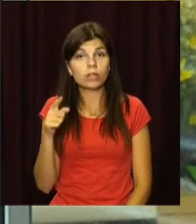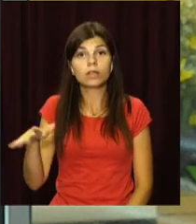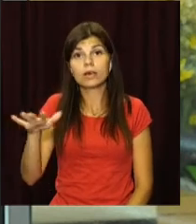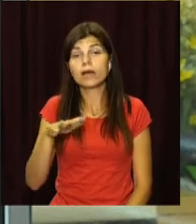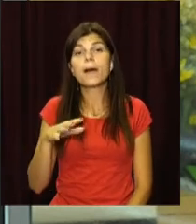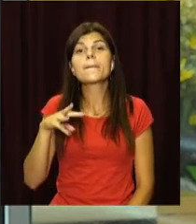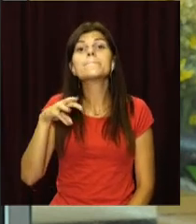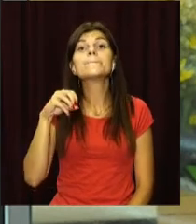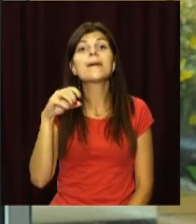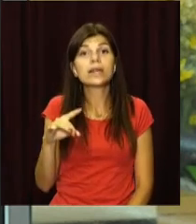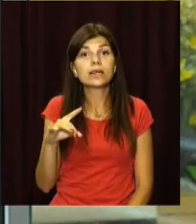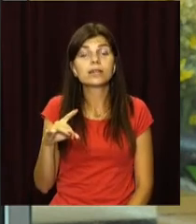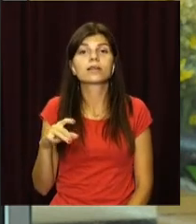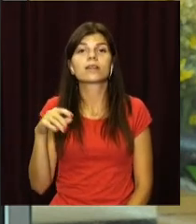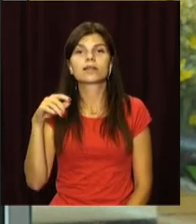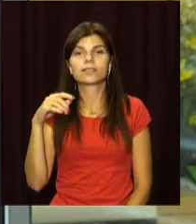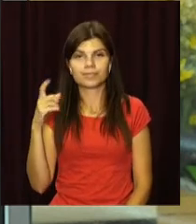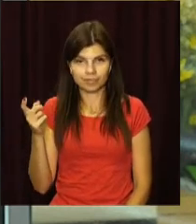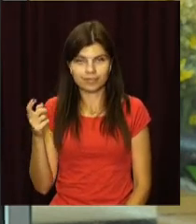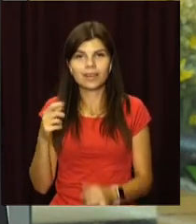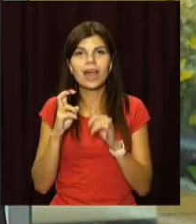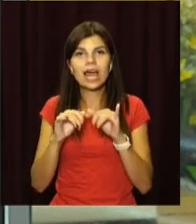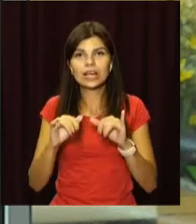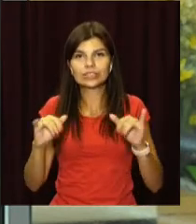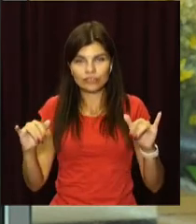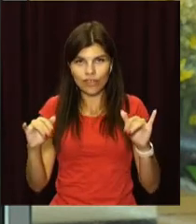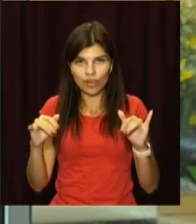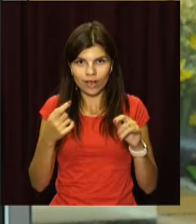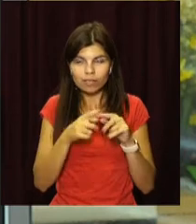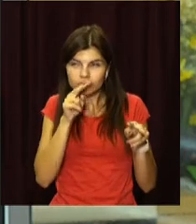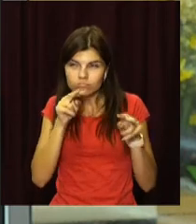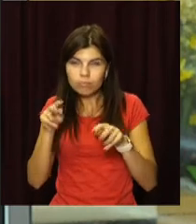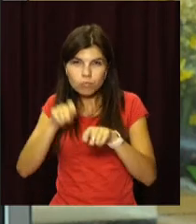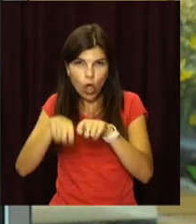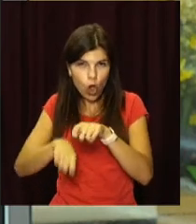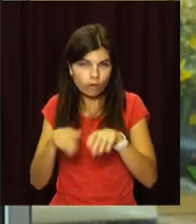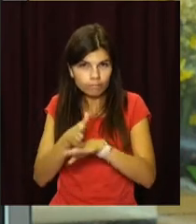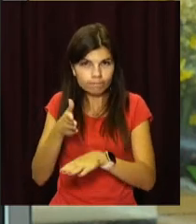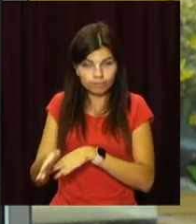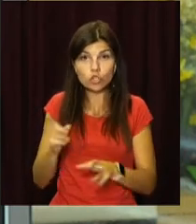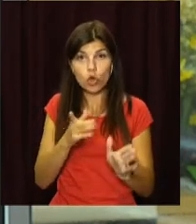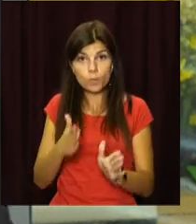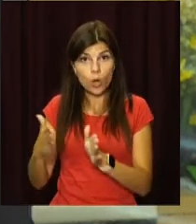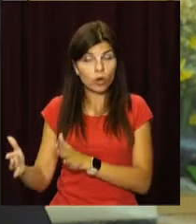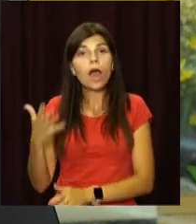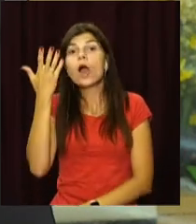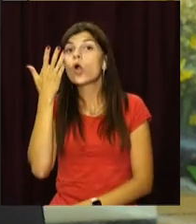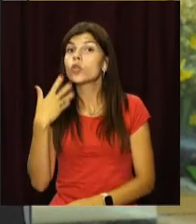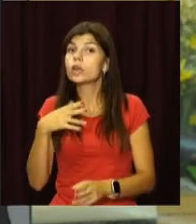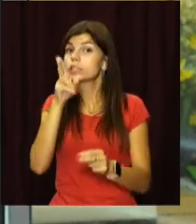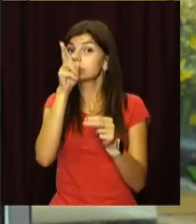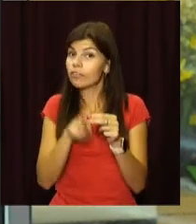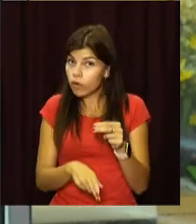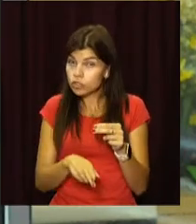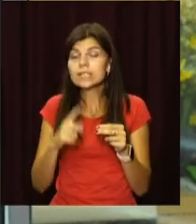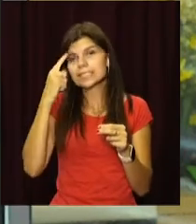Андрій Білоусов разом з кураторами програми розвитку ООН проінспектували роботи на цих об'єктах. Коли завершать